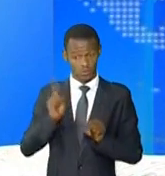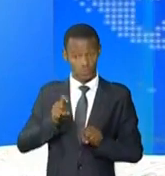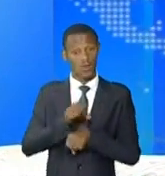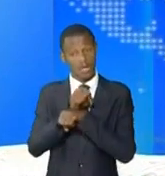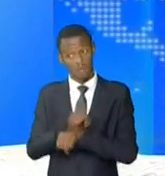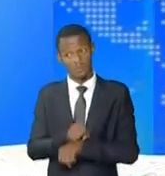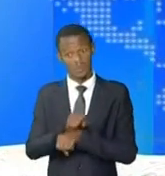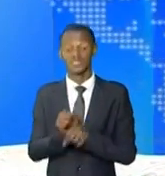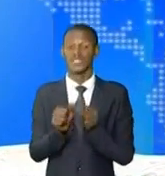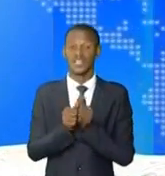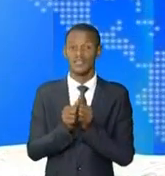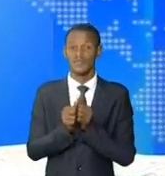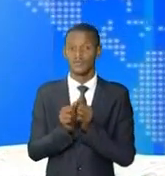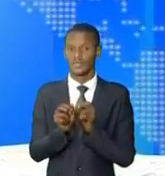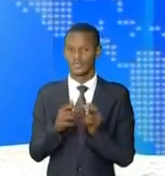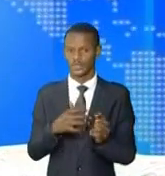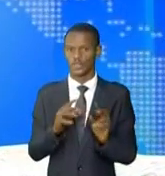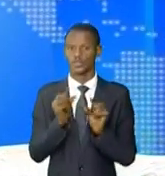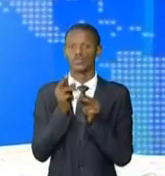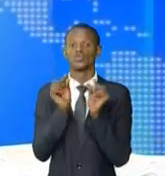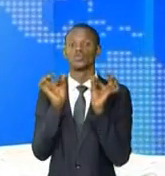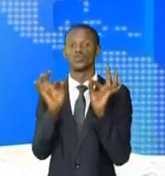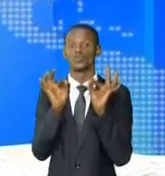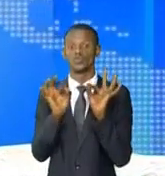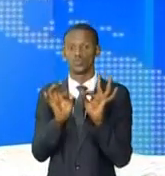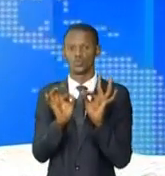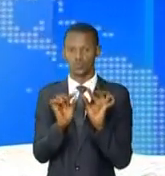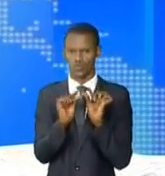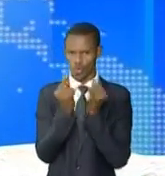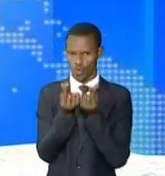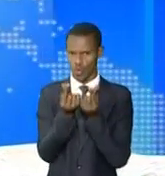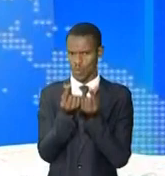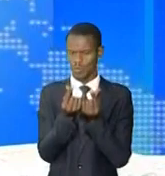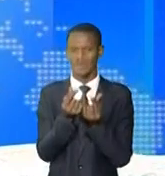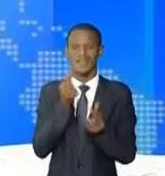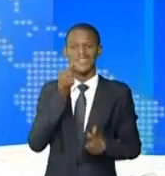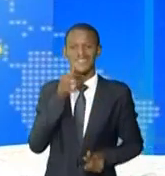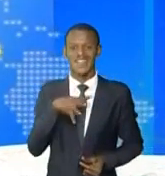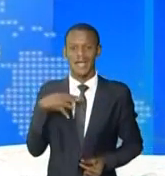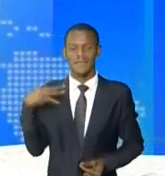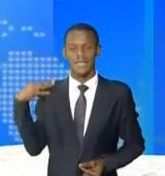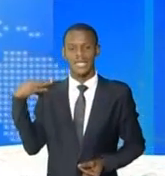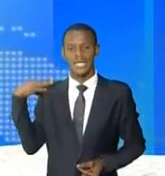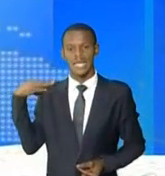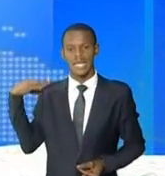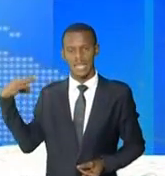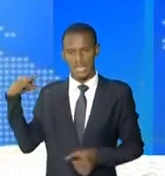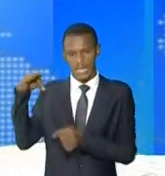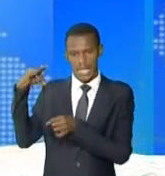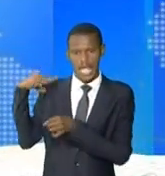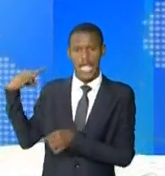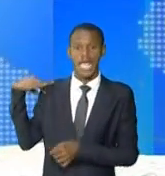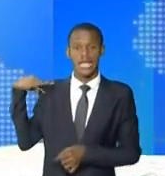c'est le réseau Femmes élues provinciales et locales. Ces femmes ont milité pour une meilleure promotion du